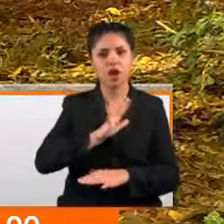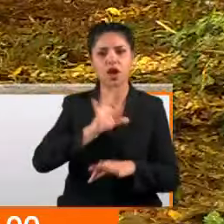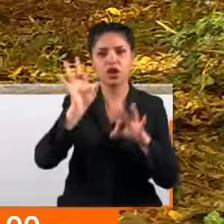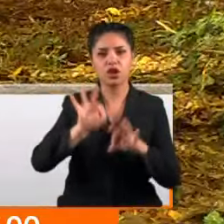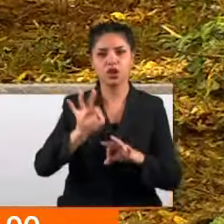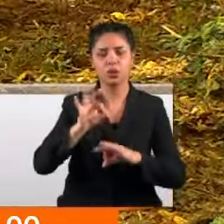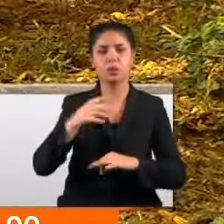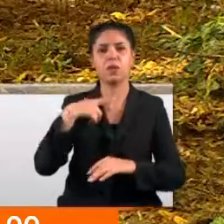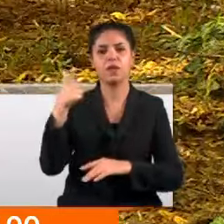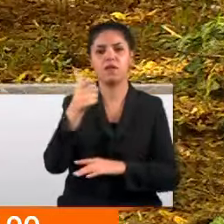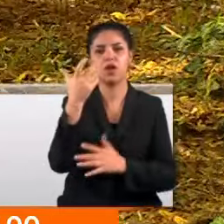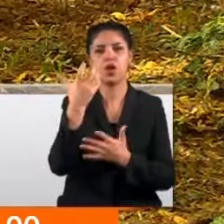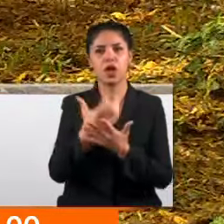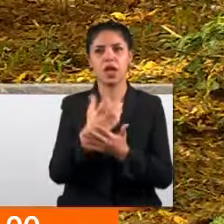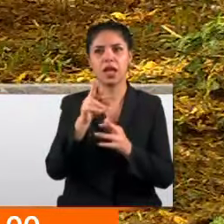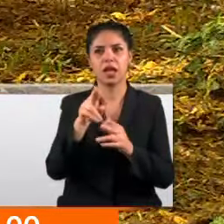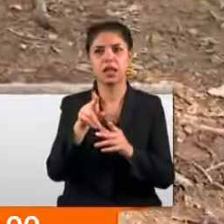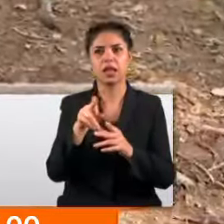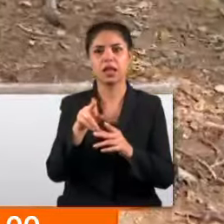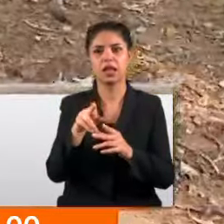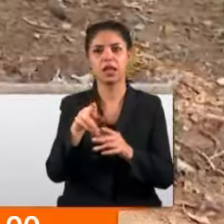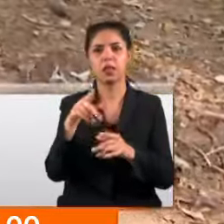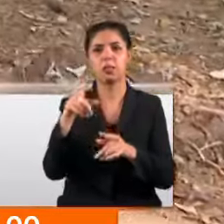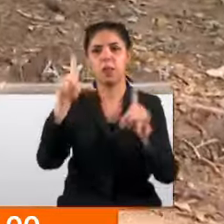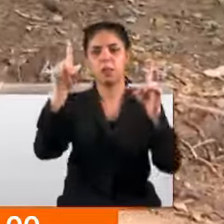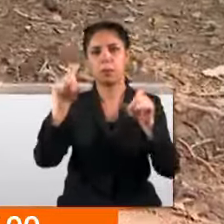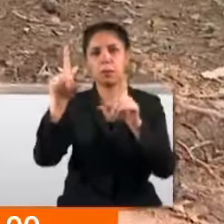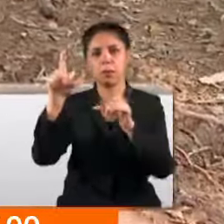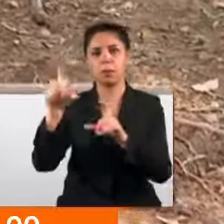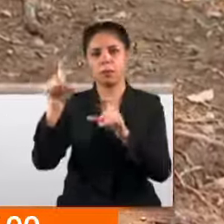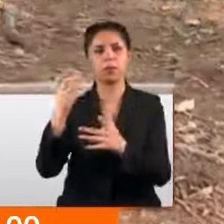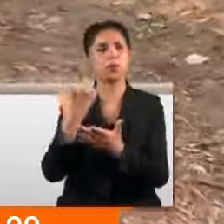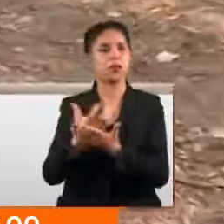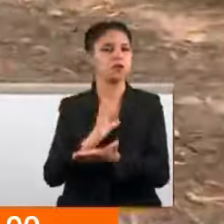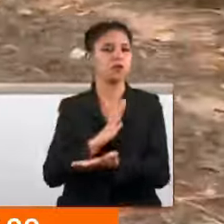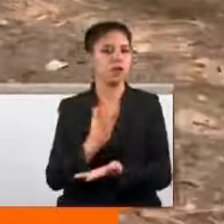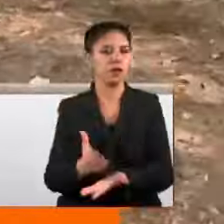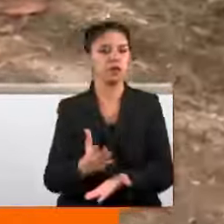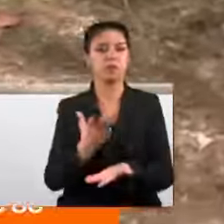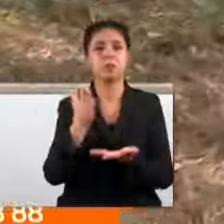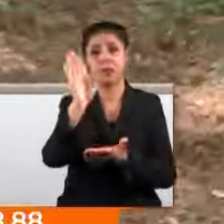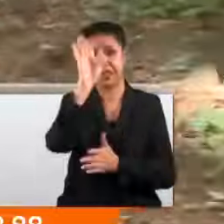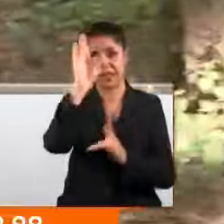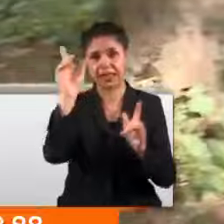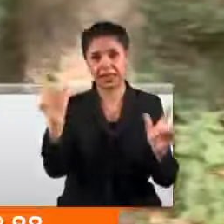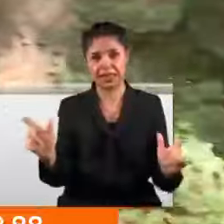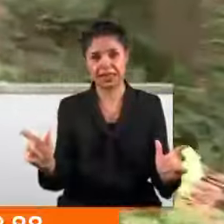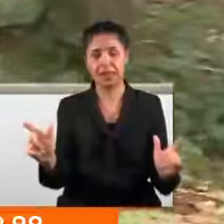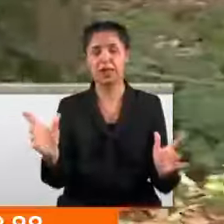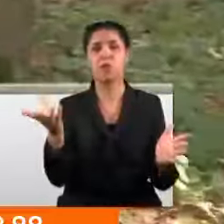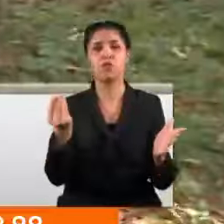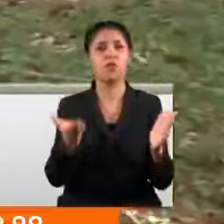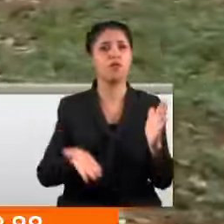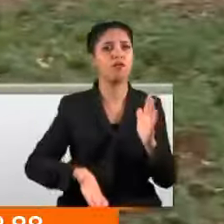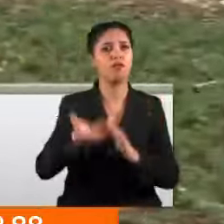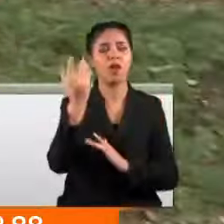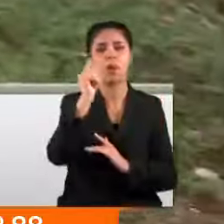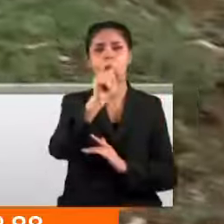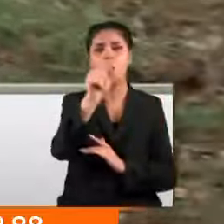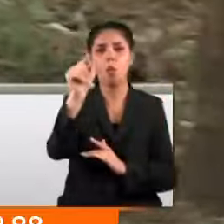benim kadrajına girdiğim fotokapan aracılığıyla kayıt altına alındılar. İstanbul'un yüzlerce